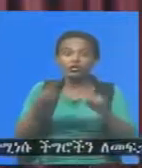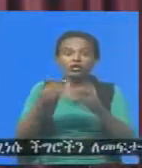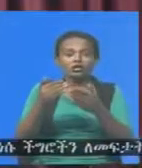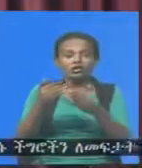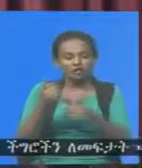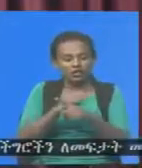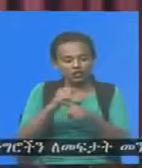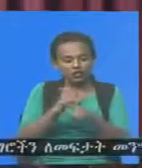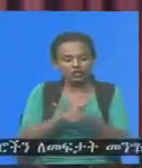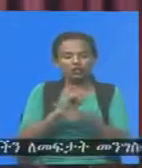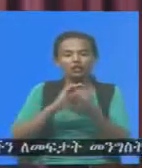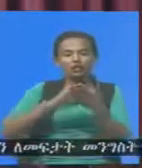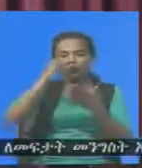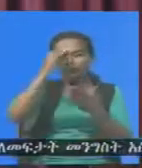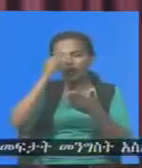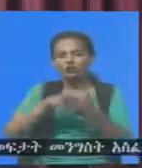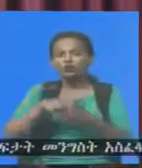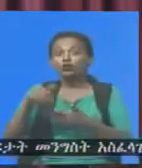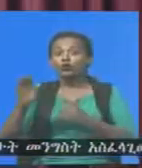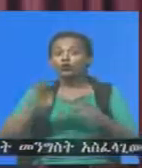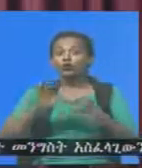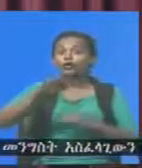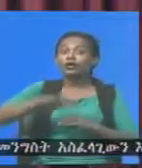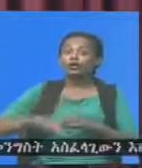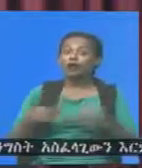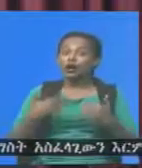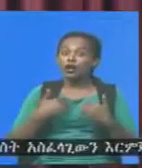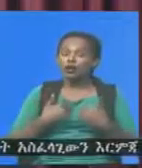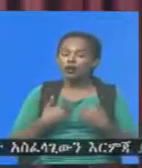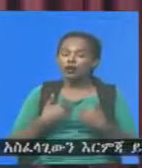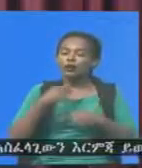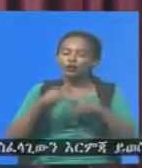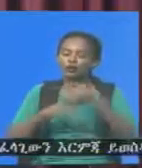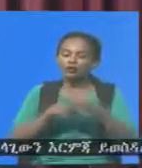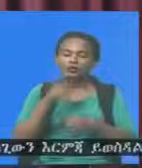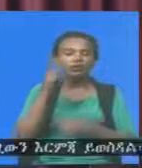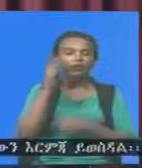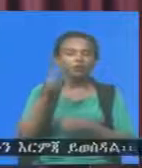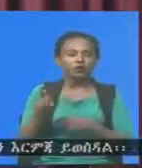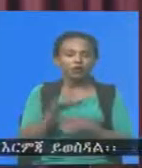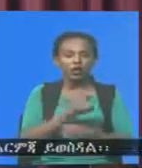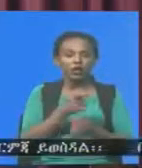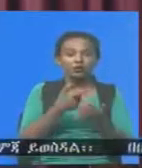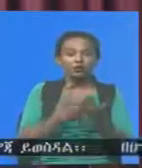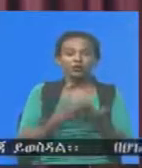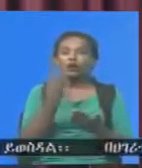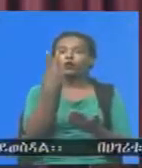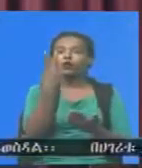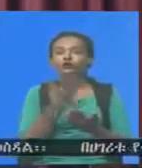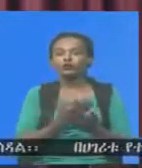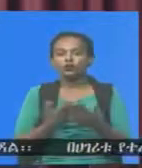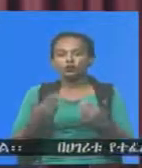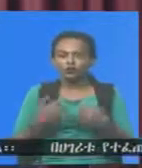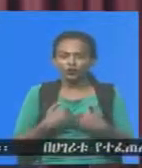እየተማረ እንዲወጣ ሆኗል የቀረ ካለም በሂደት የሚታይ ይሆናል እዚህ ጋር ሁለት ኤክስትሪሞች አሉ